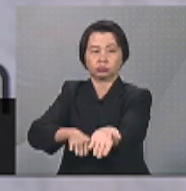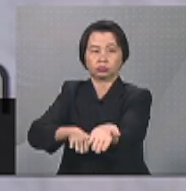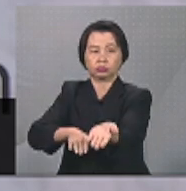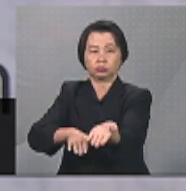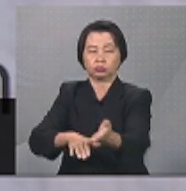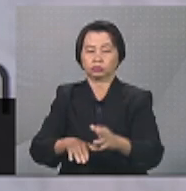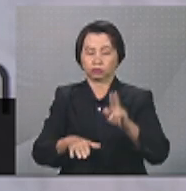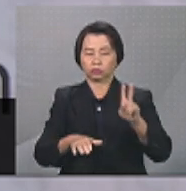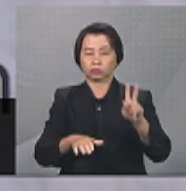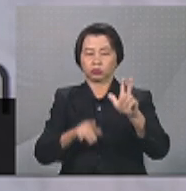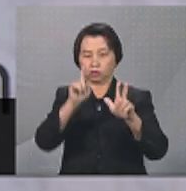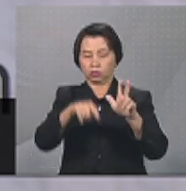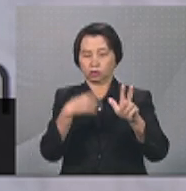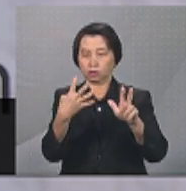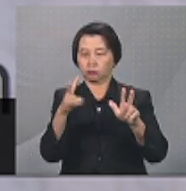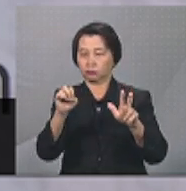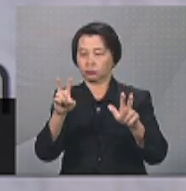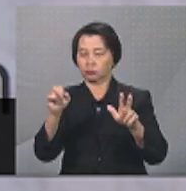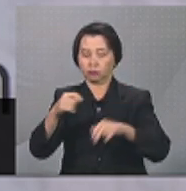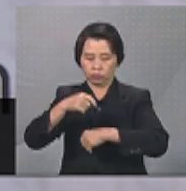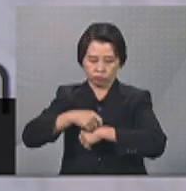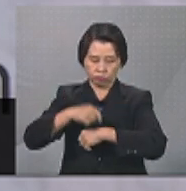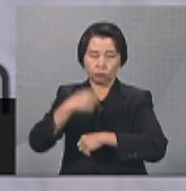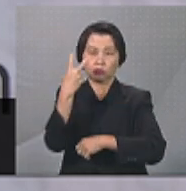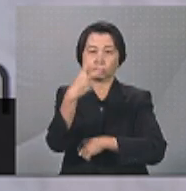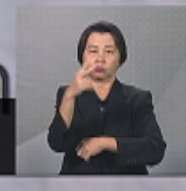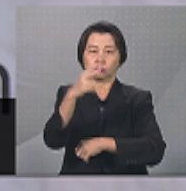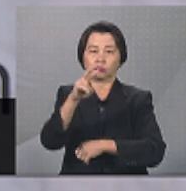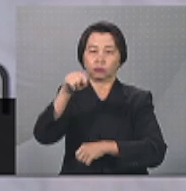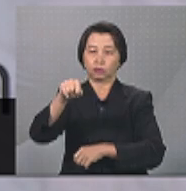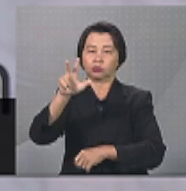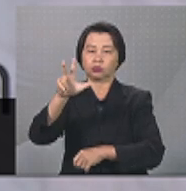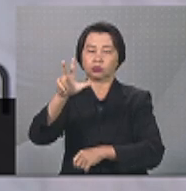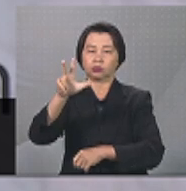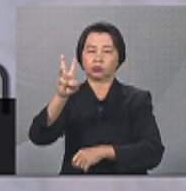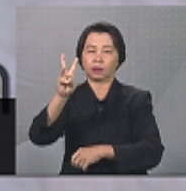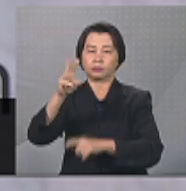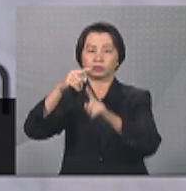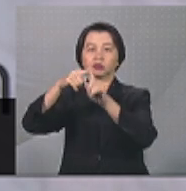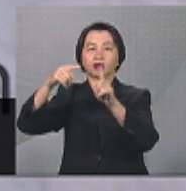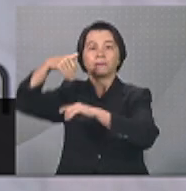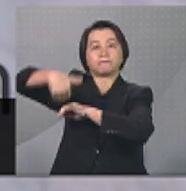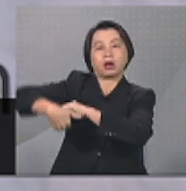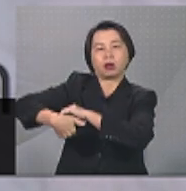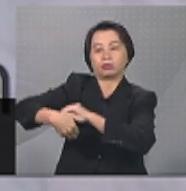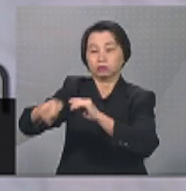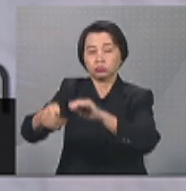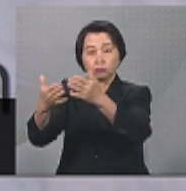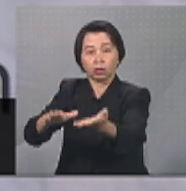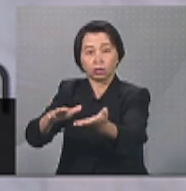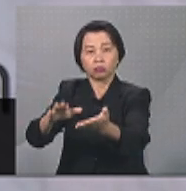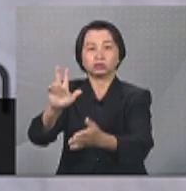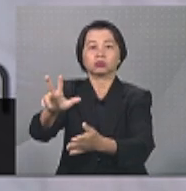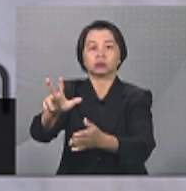pada 23 April 2020 jam 12:36 tengah malam. Ini merupakan kematian ketiga di